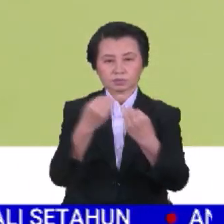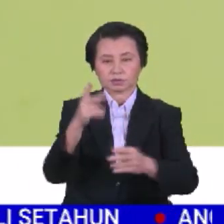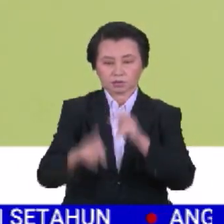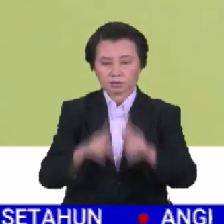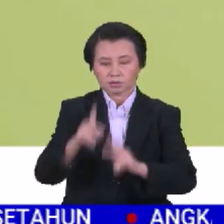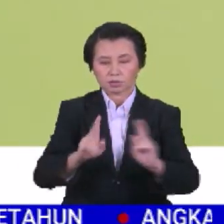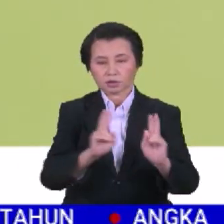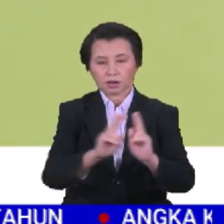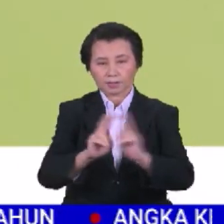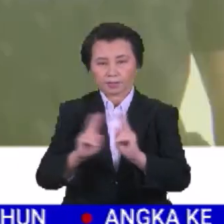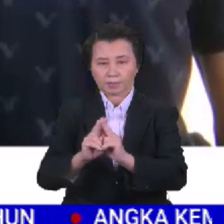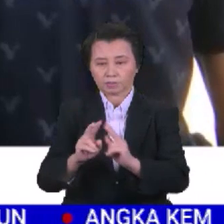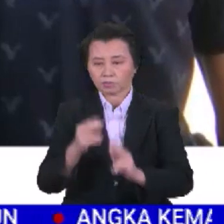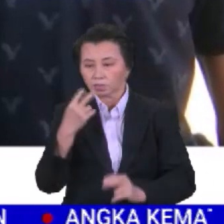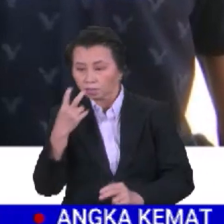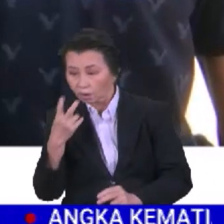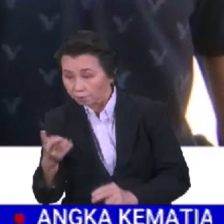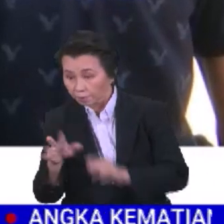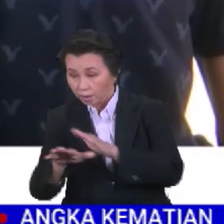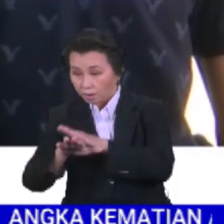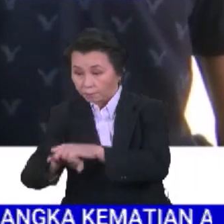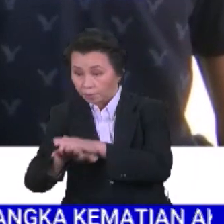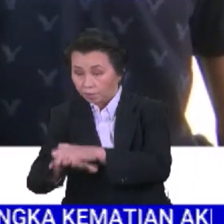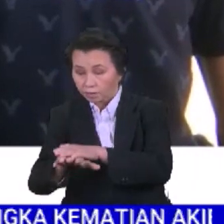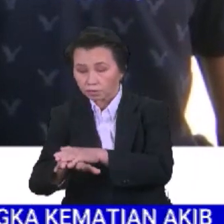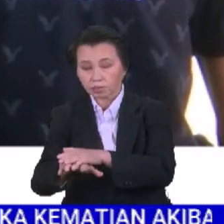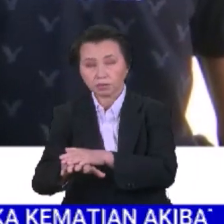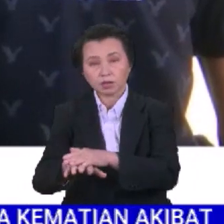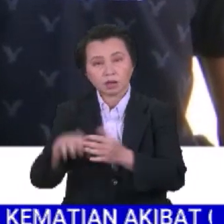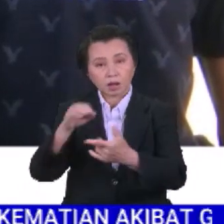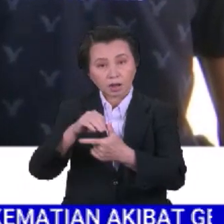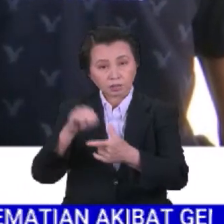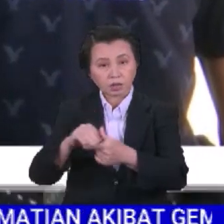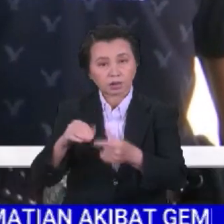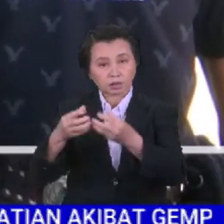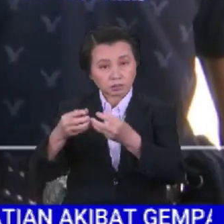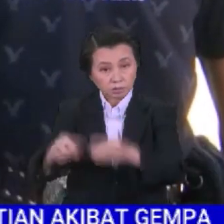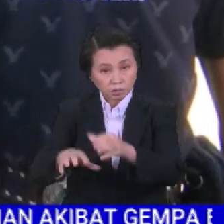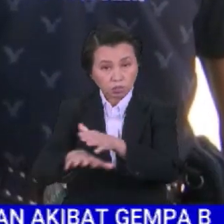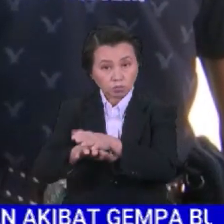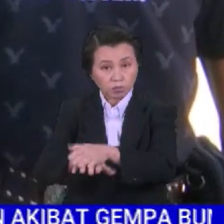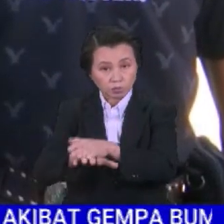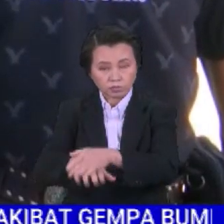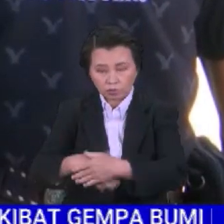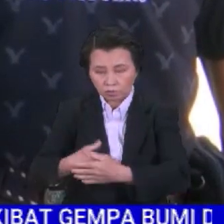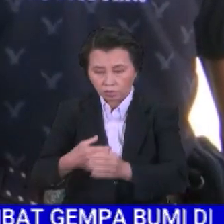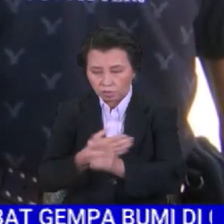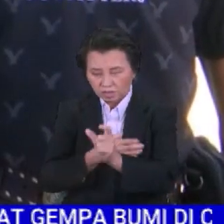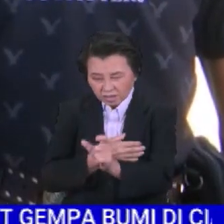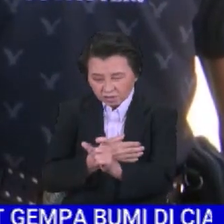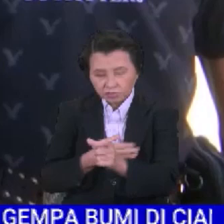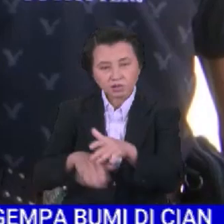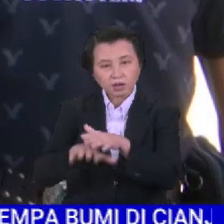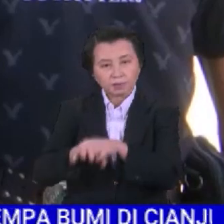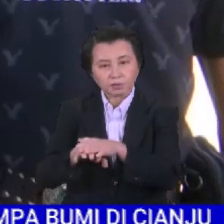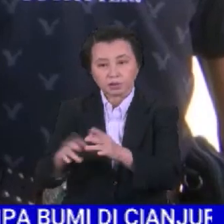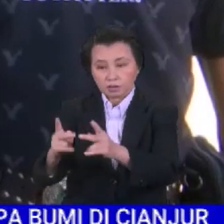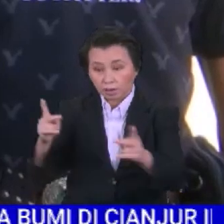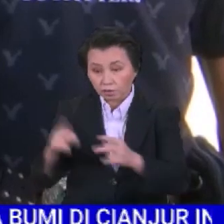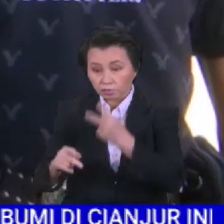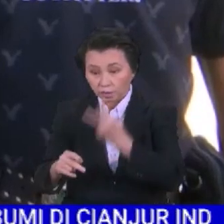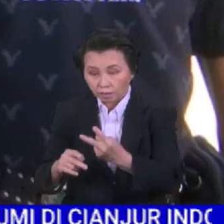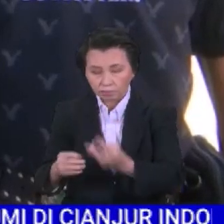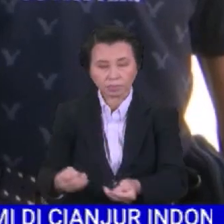penduduk kampung melaporkan seandainya menjumpai penyu telur penyu ataupun anak penyu yang berada di kawasan